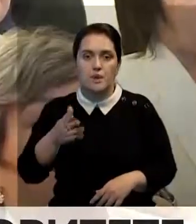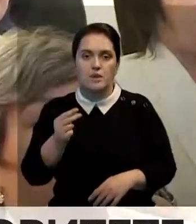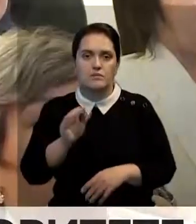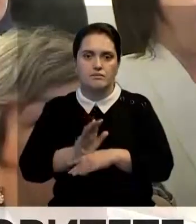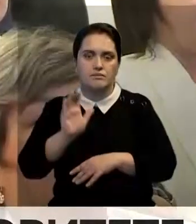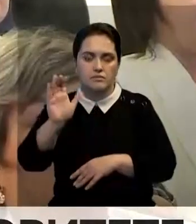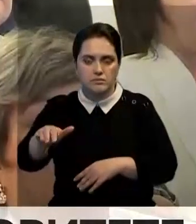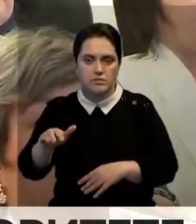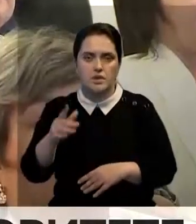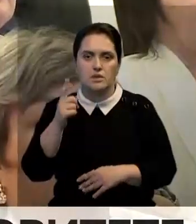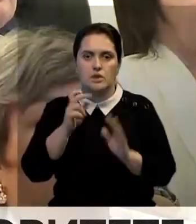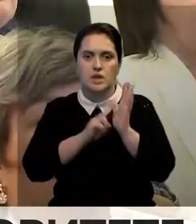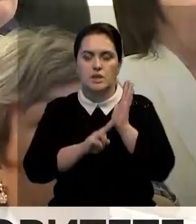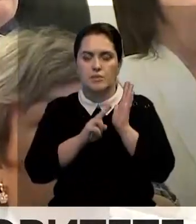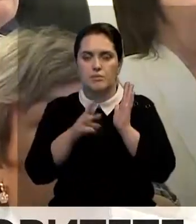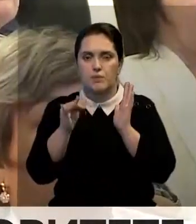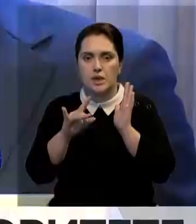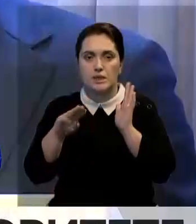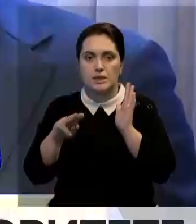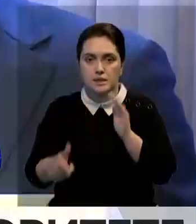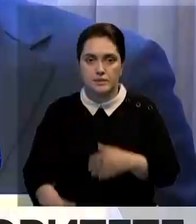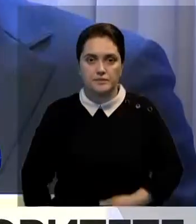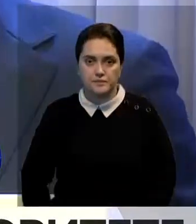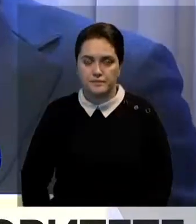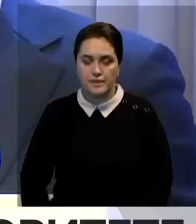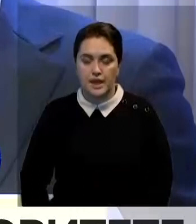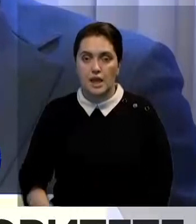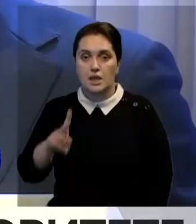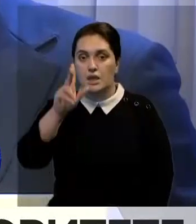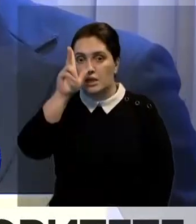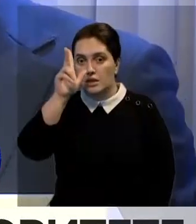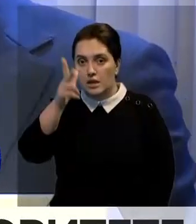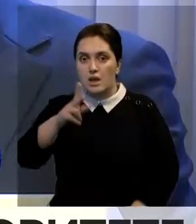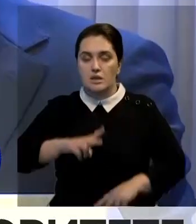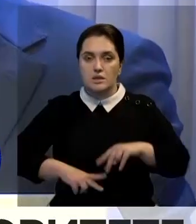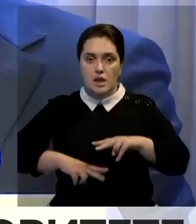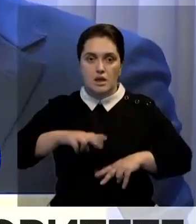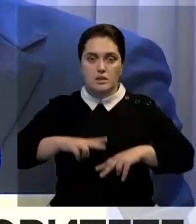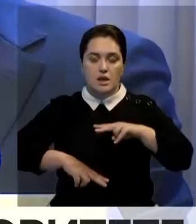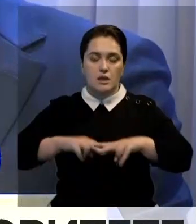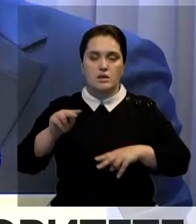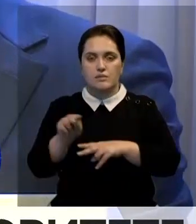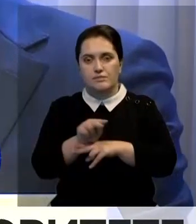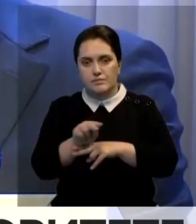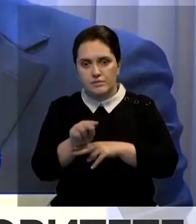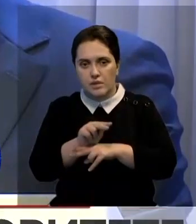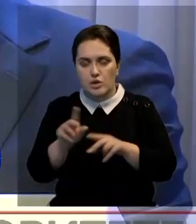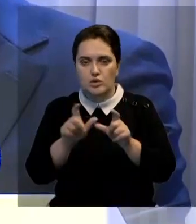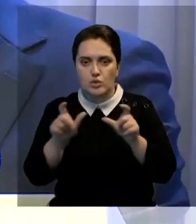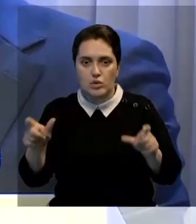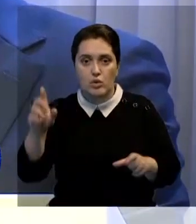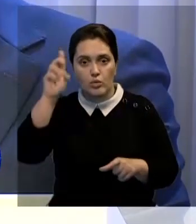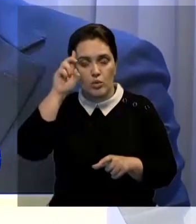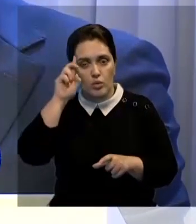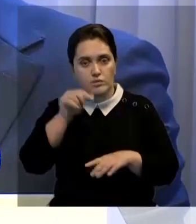огромные средства – порядка 170 миллиардов тенге. За три года на строительство и реконструкцию объектов образования мы выделили, по государству